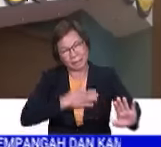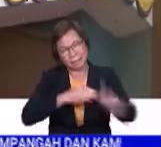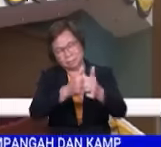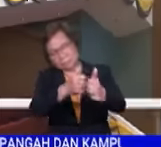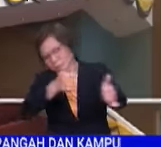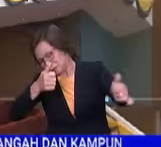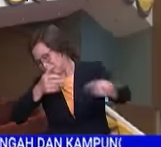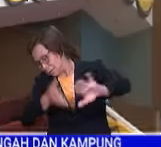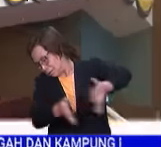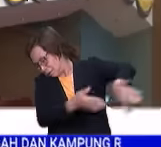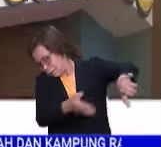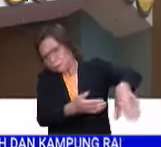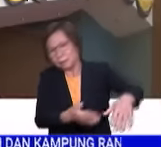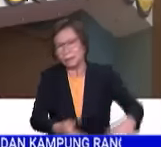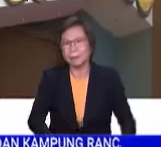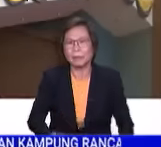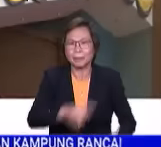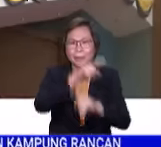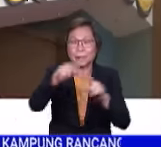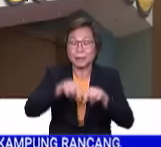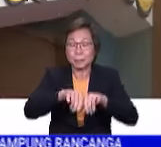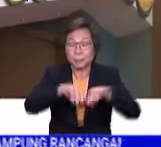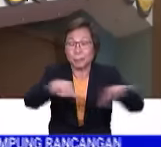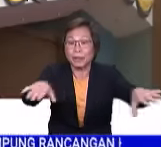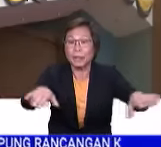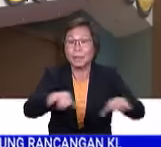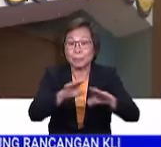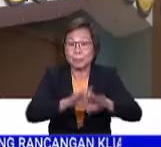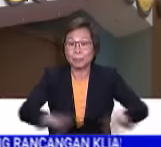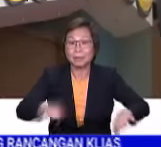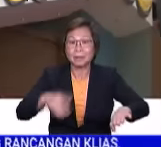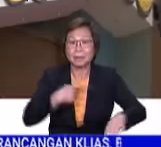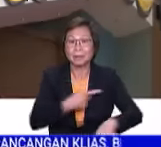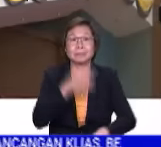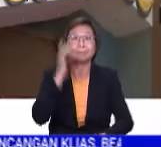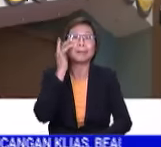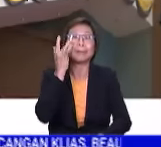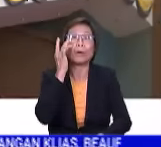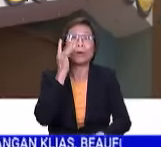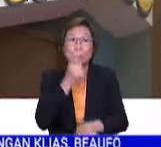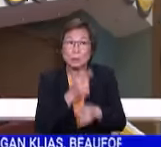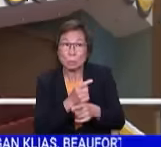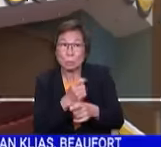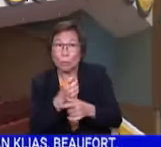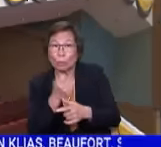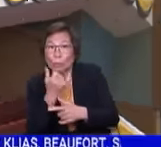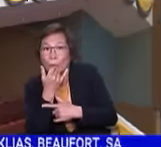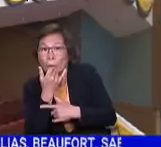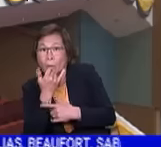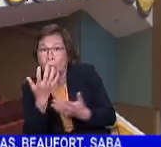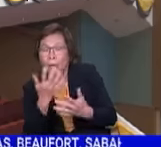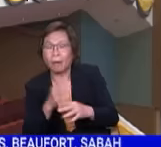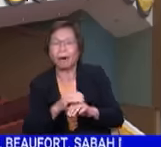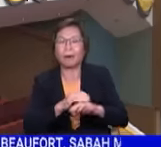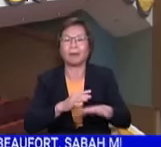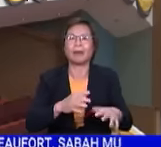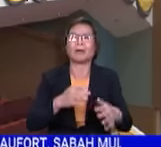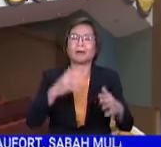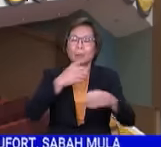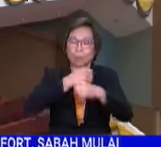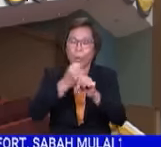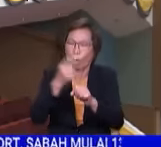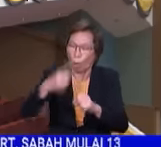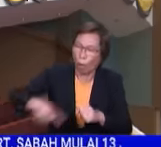tak patutlah kan, bila bila kita sebarkan berita yang kita sendiri tidak pasti, yang kita tidak tahu kesahihan dia. Jadi akan buatkan orang rasa lagi kelabar. Rasa